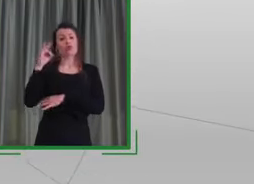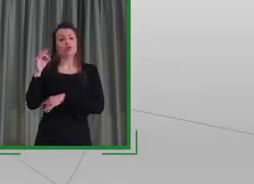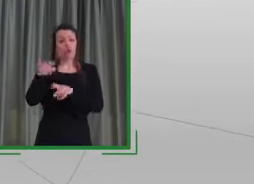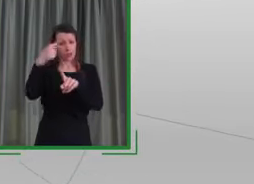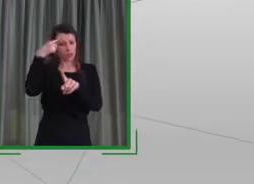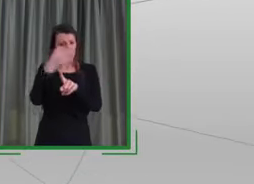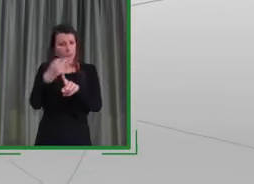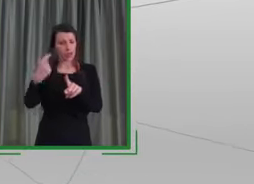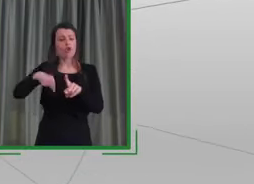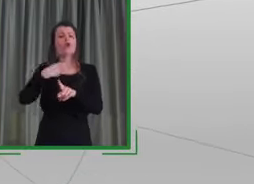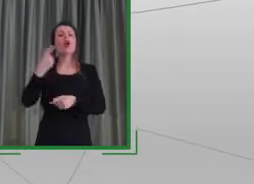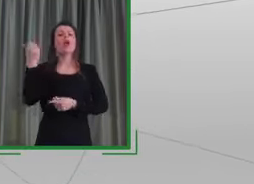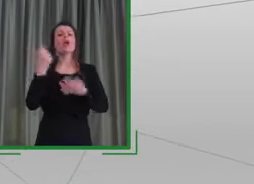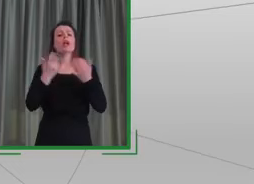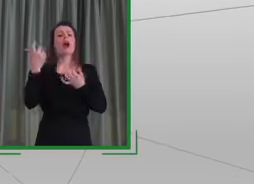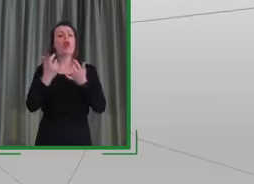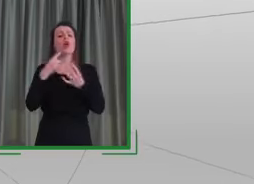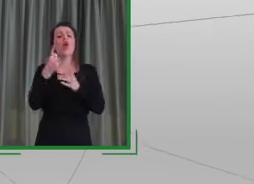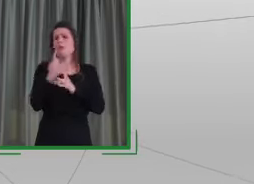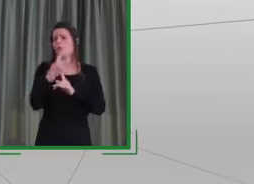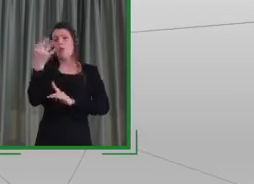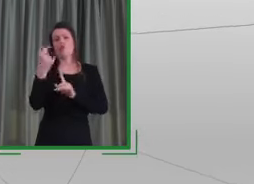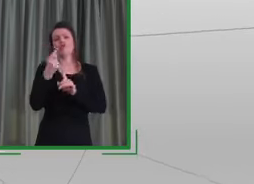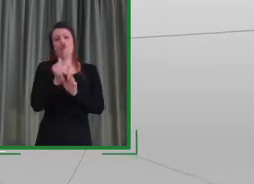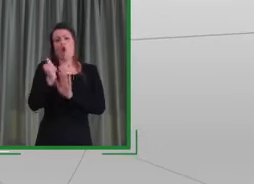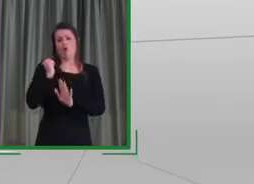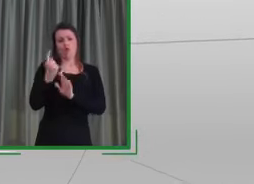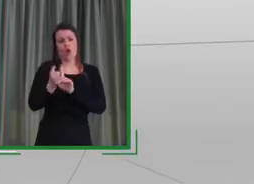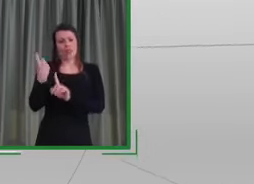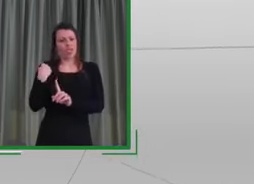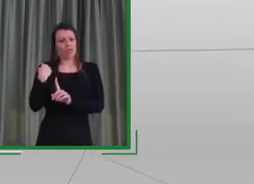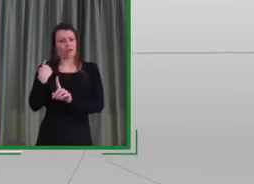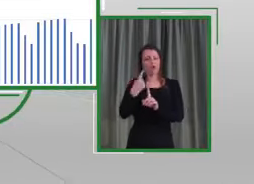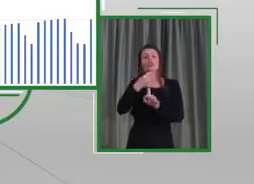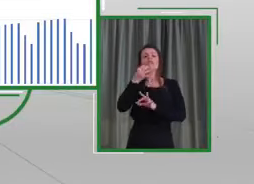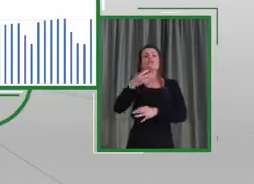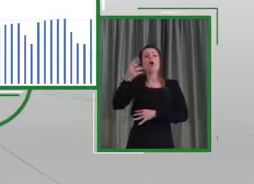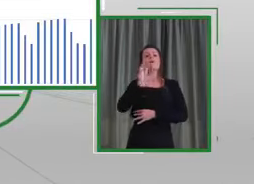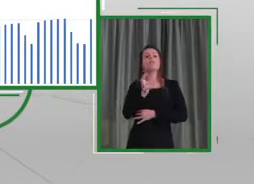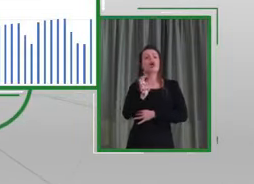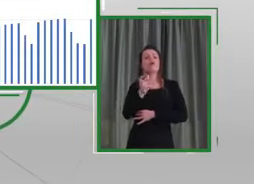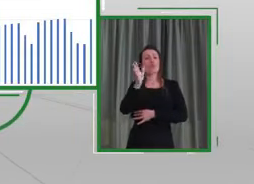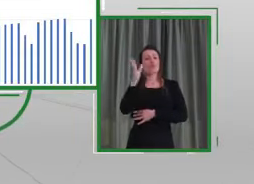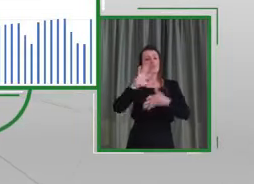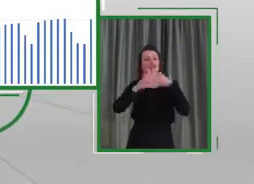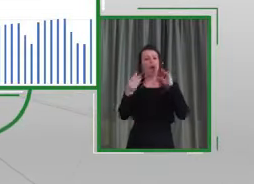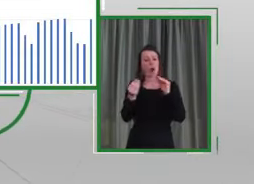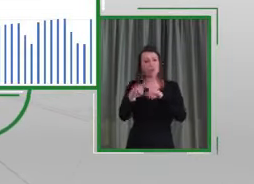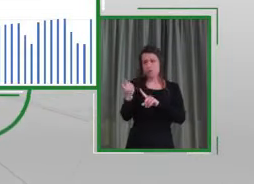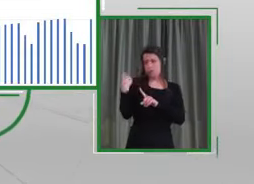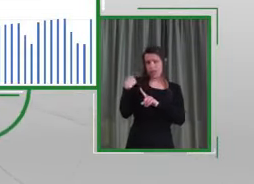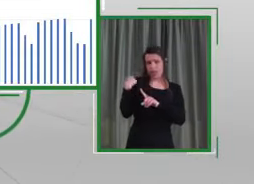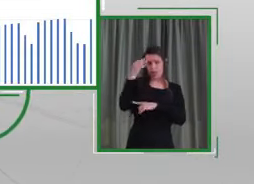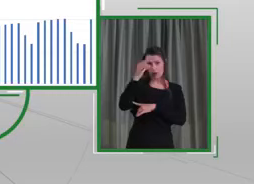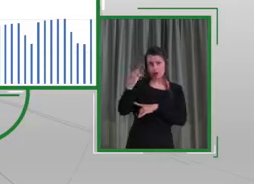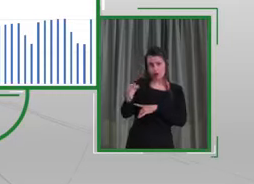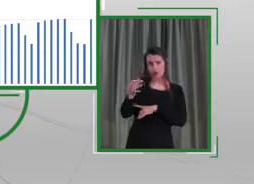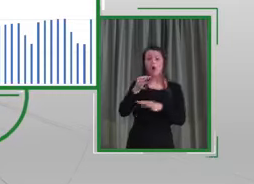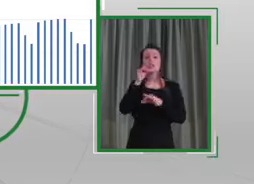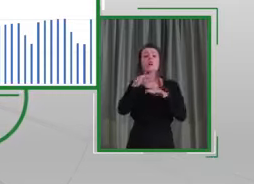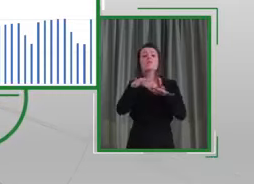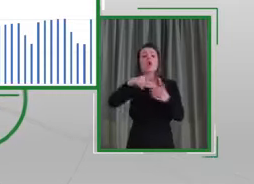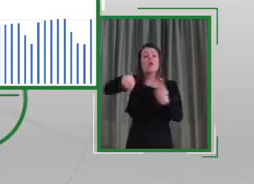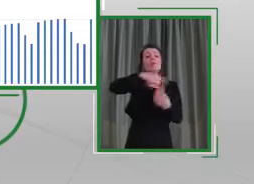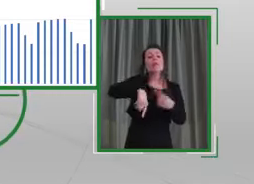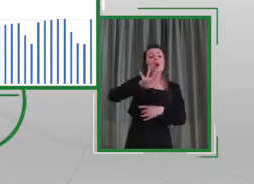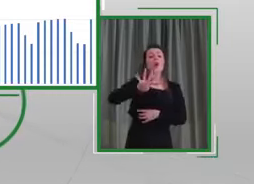prima cioè di mercoledì 15 aprile noi abbiamo un dato di mobilità pari al 42 per cento di un